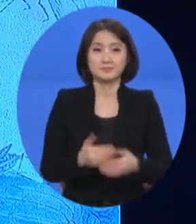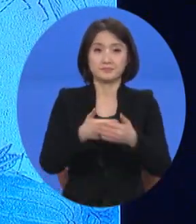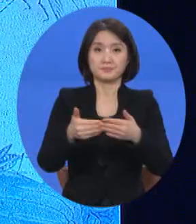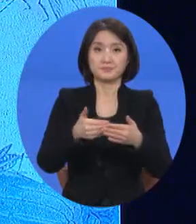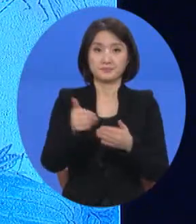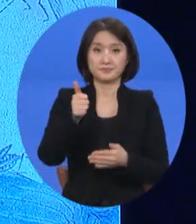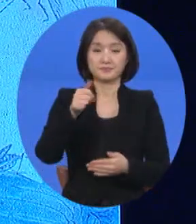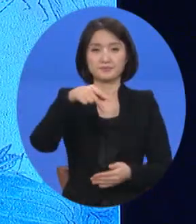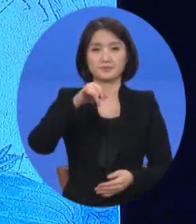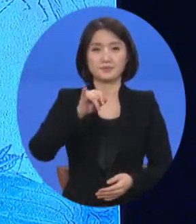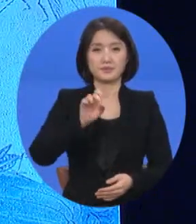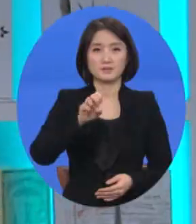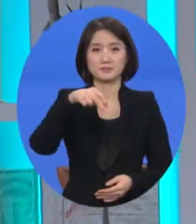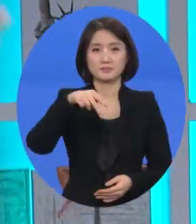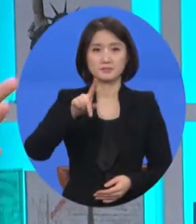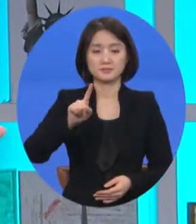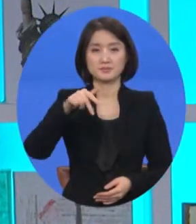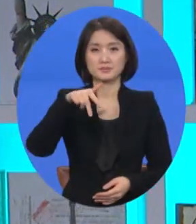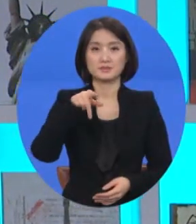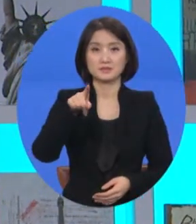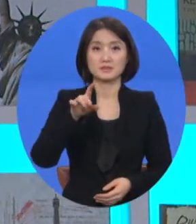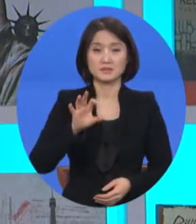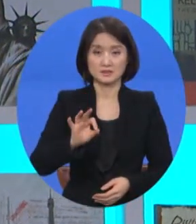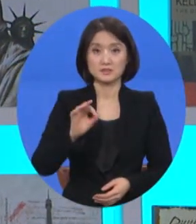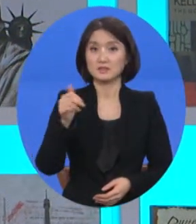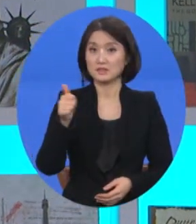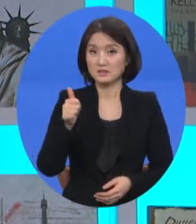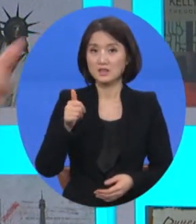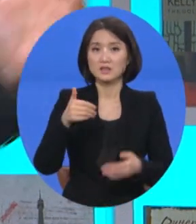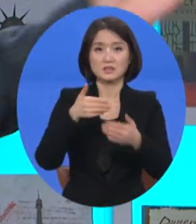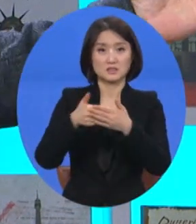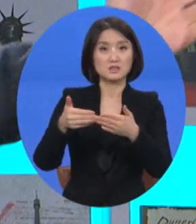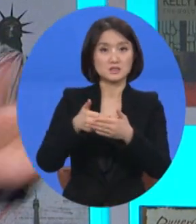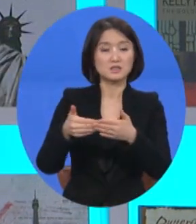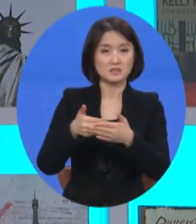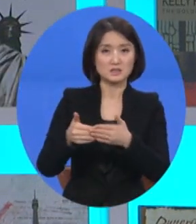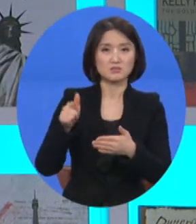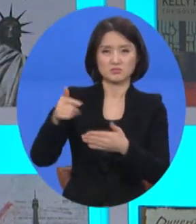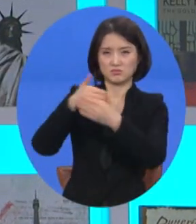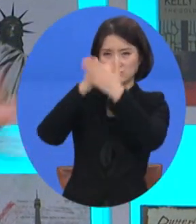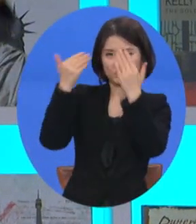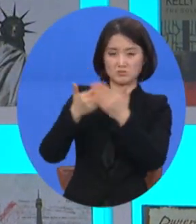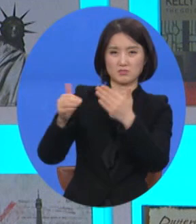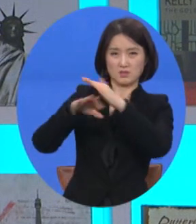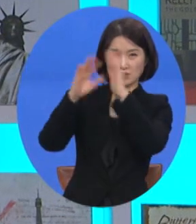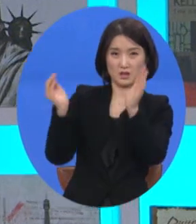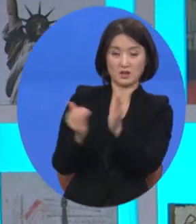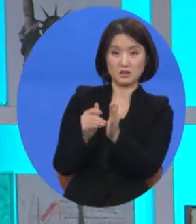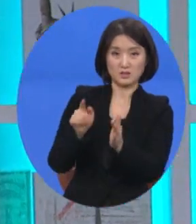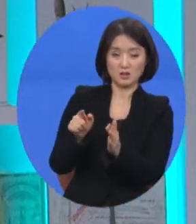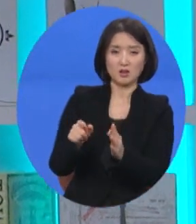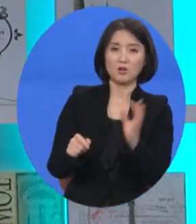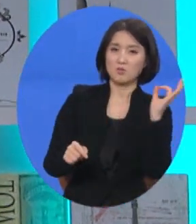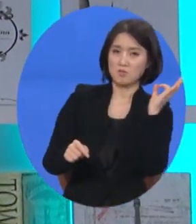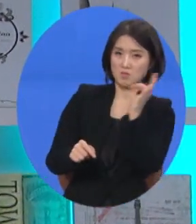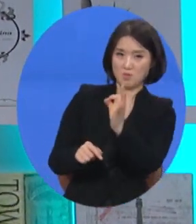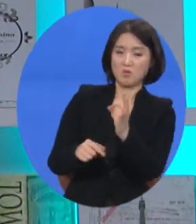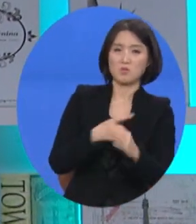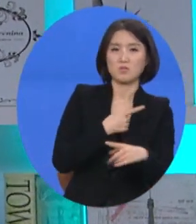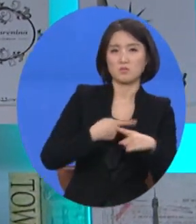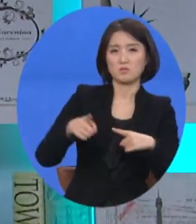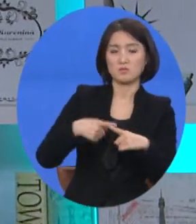표암 강세황 이라는 당대 최고의 비평가가 평가를 써놓았습니다 뭐라고 생각하냐 며 는 그